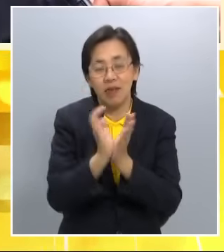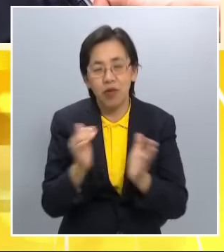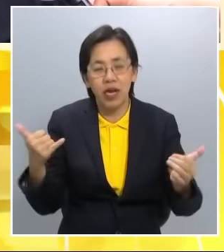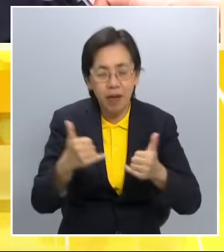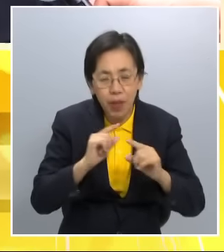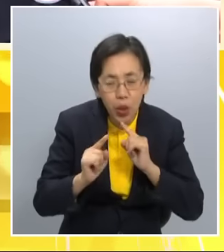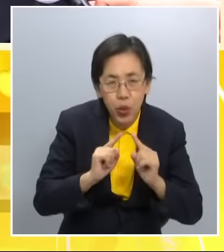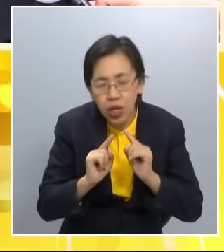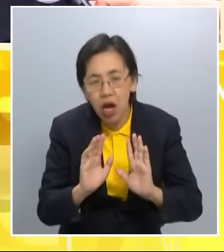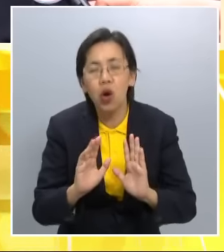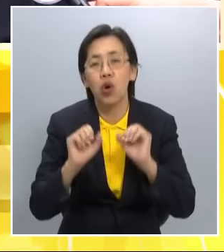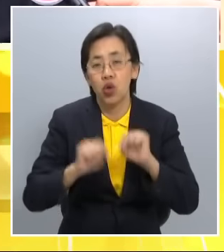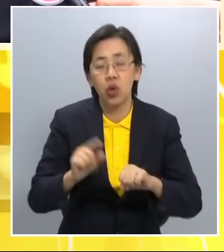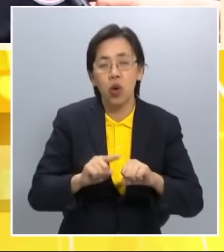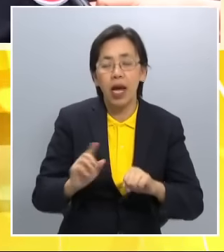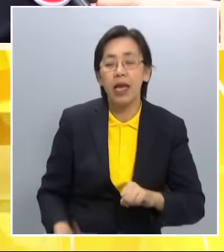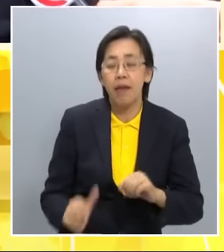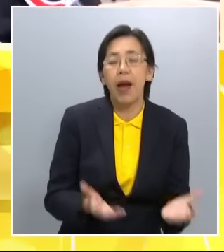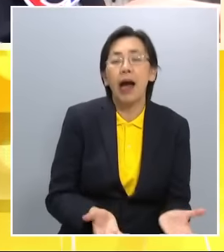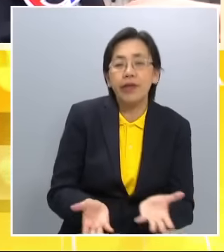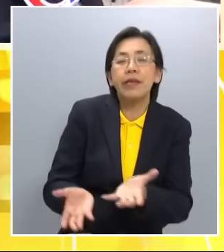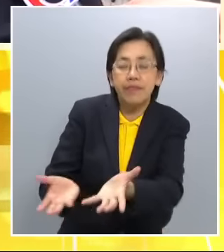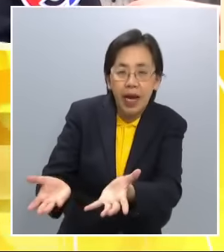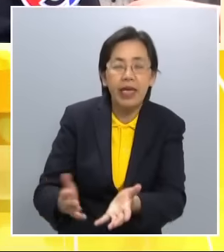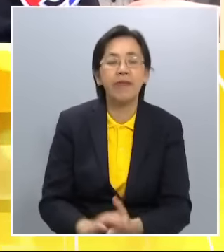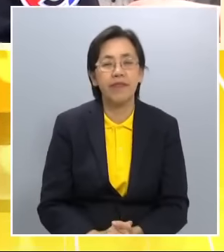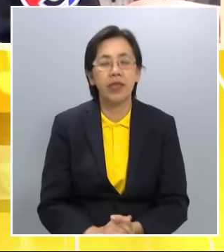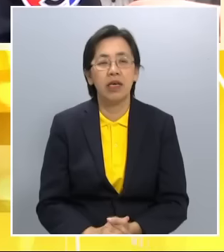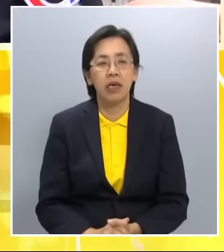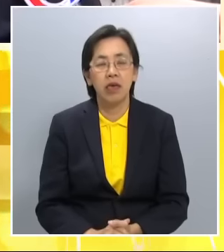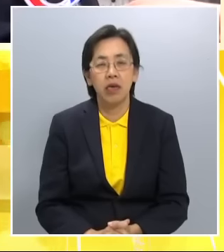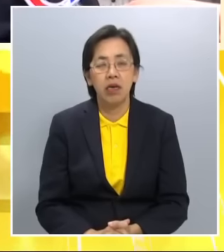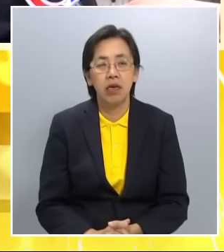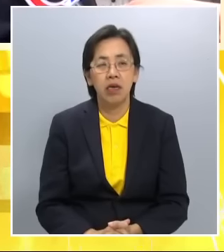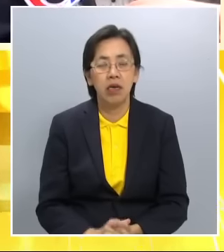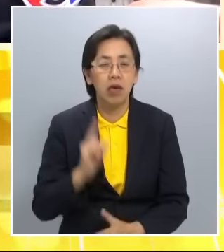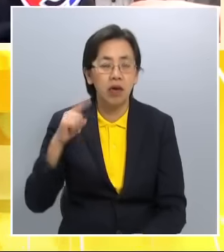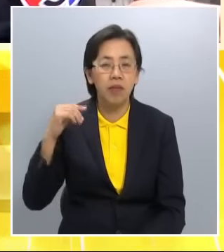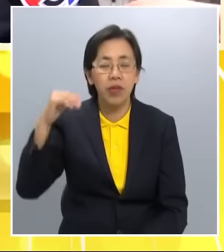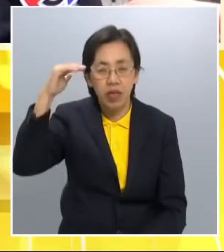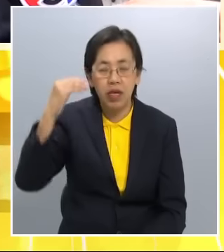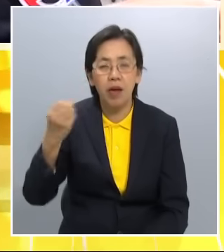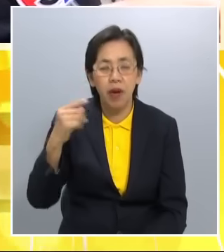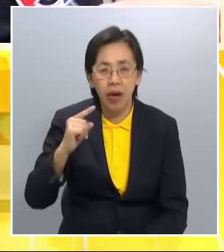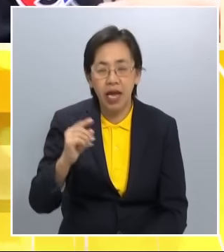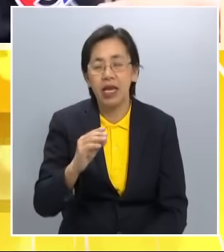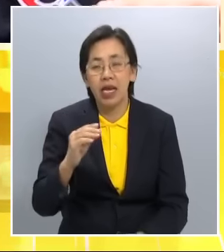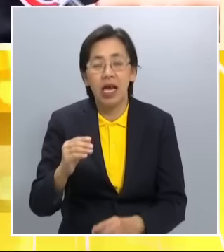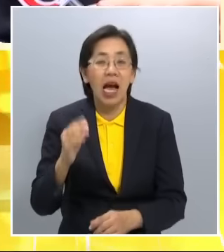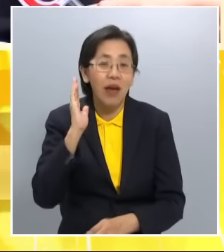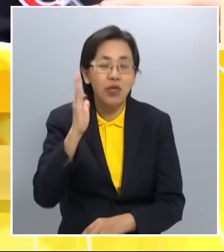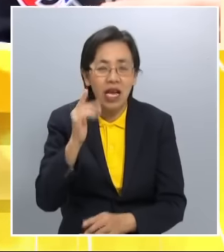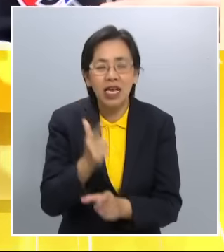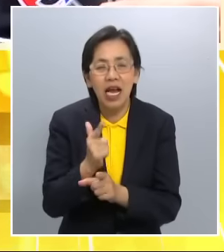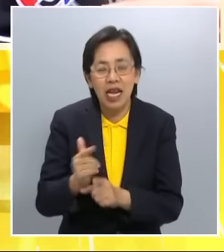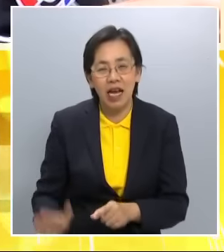บกันว่าโอเคต่างคนต่างก็คือยากย้ายแต่คุณพี่สาวของคุณลุงก็สัญญาว่าเดี๋ยวจะให้คุณลุงเลี้ยงน้องหมา8